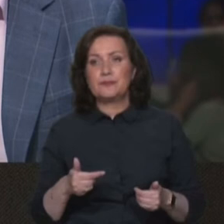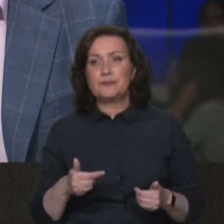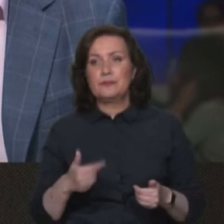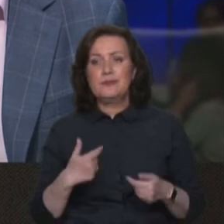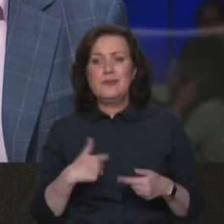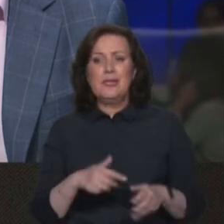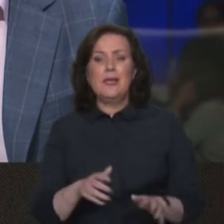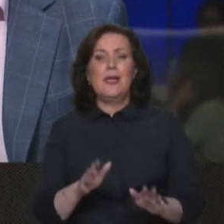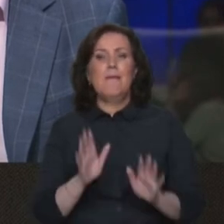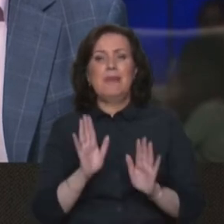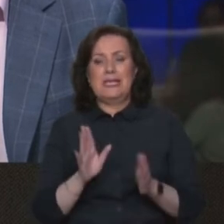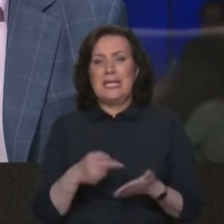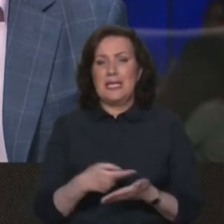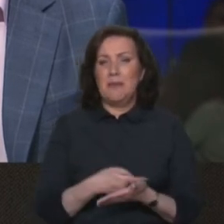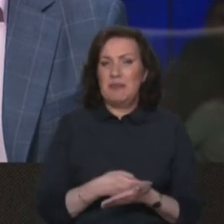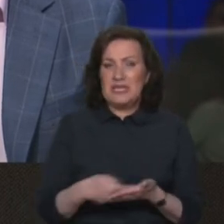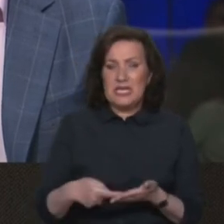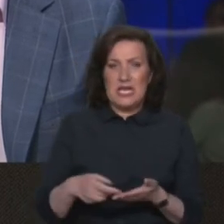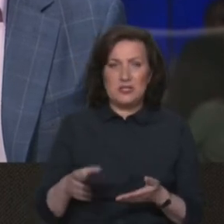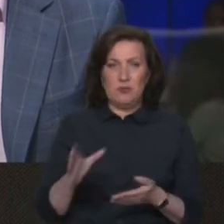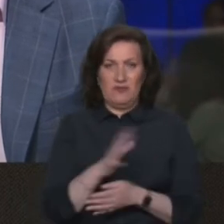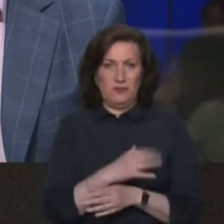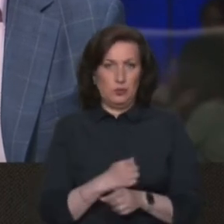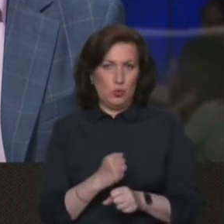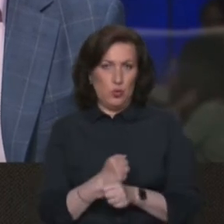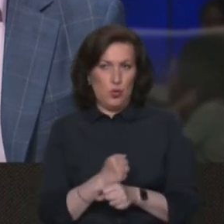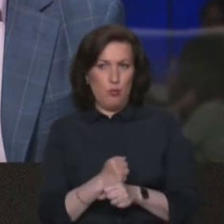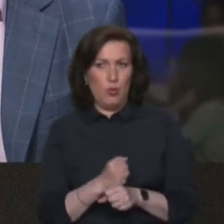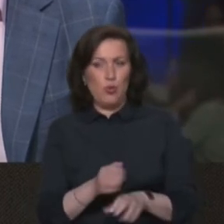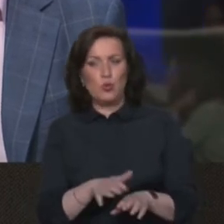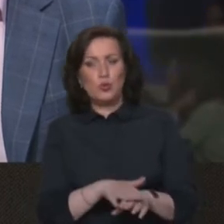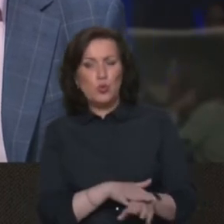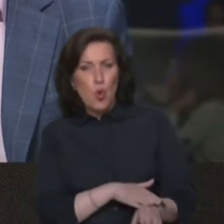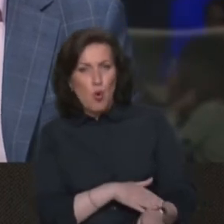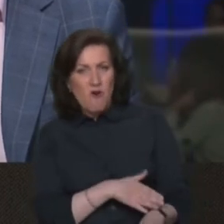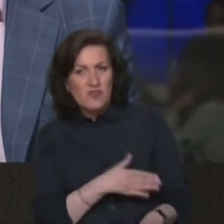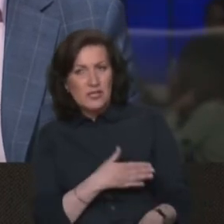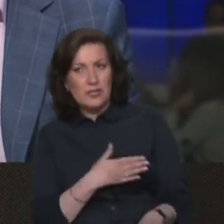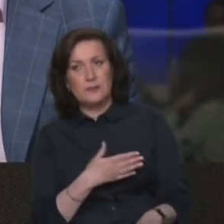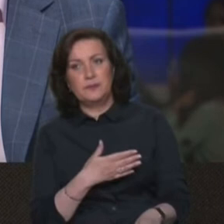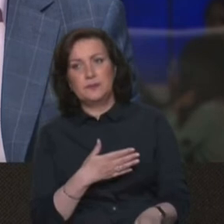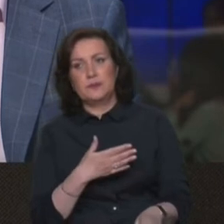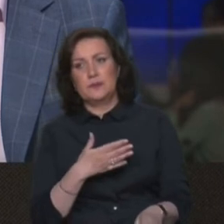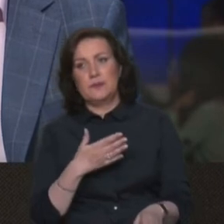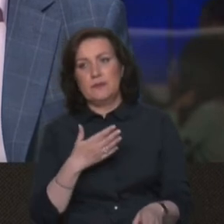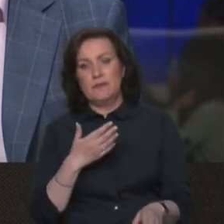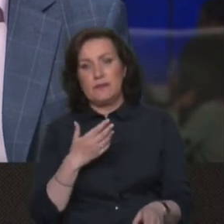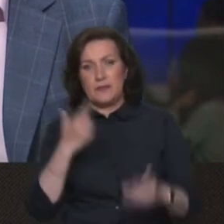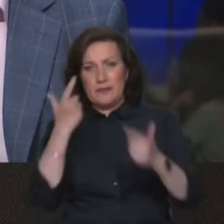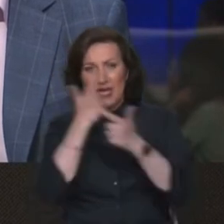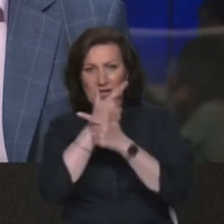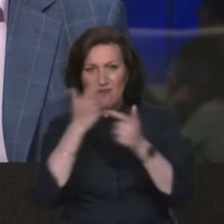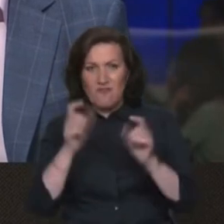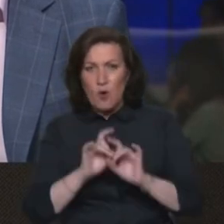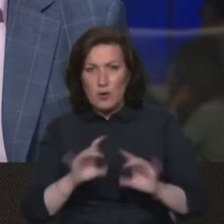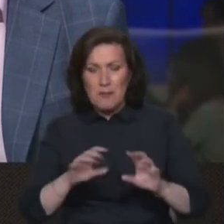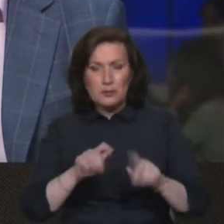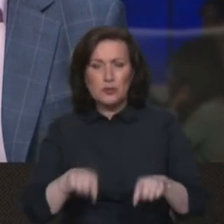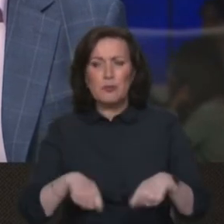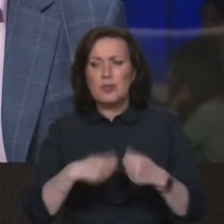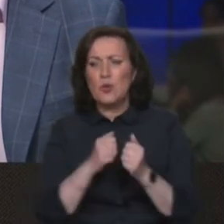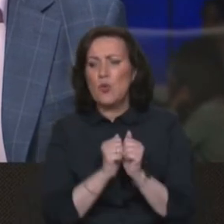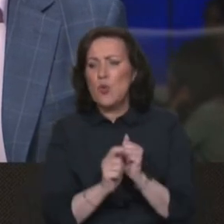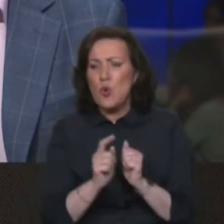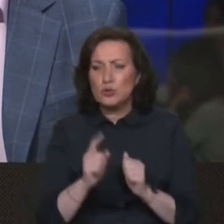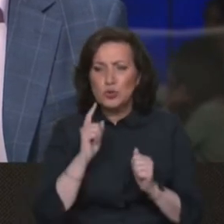ми тільки підкресляємо всю роботу. Довгий інфографік і інформацію передали до